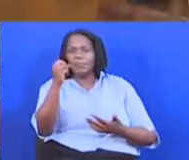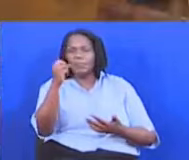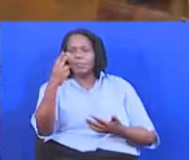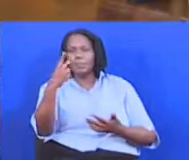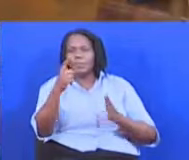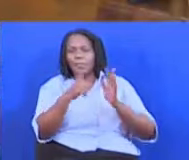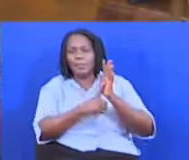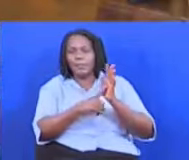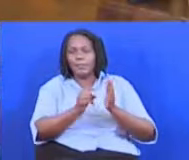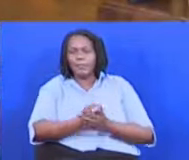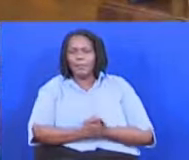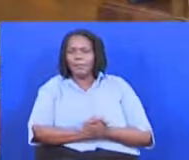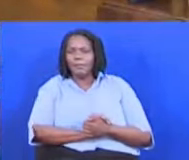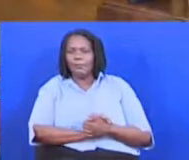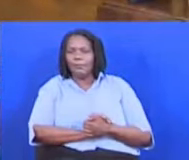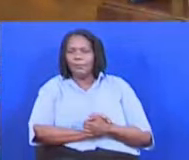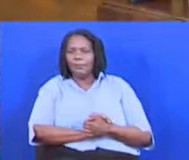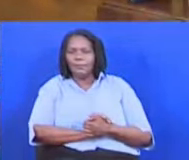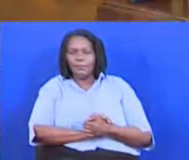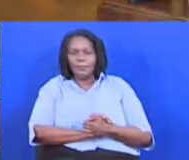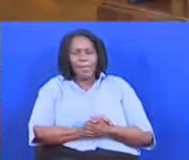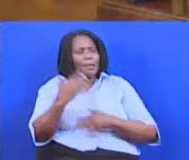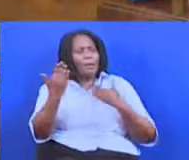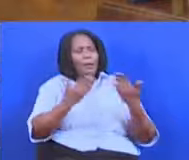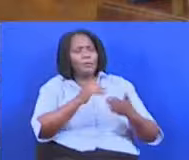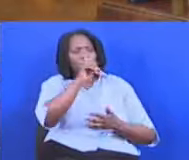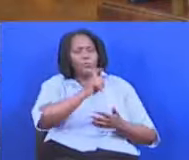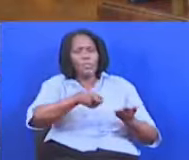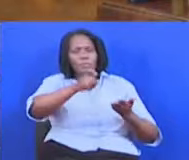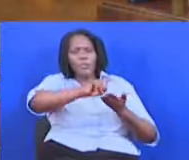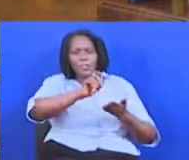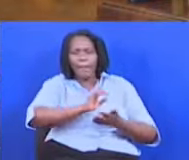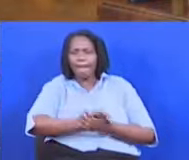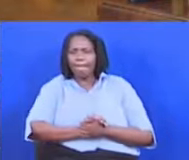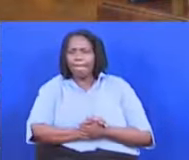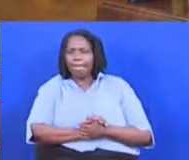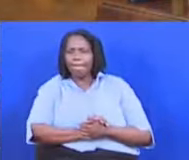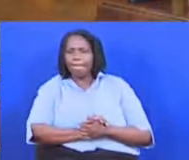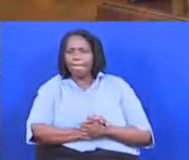Spika. Mheshimiwa Emmanuel Cherehani, swali la nyongeza.